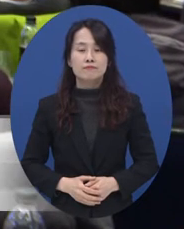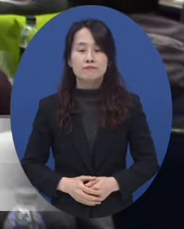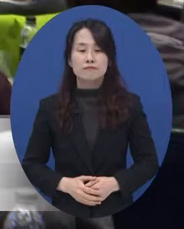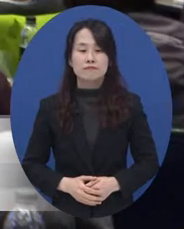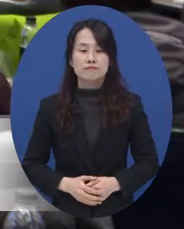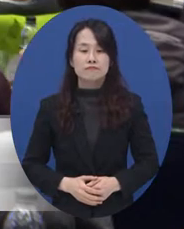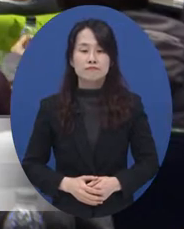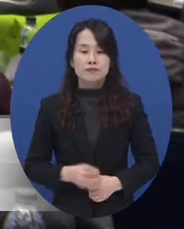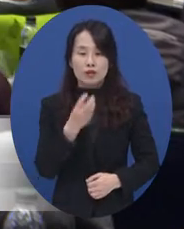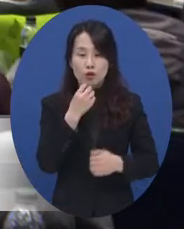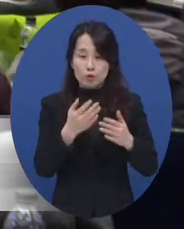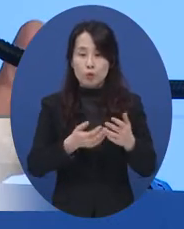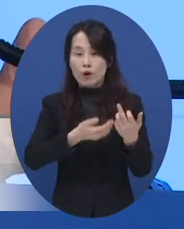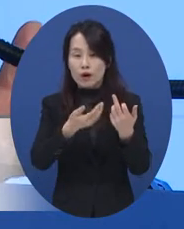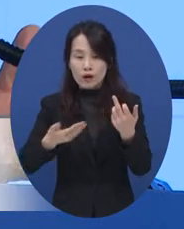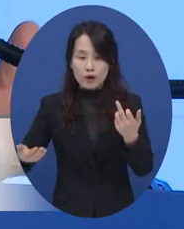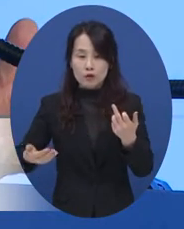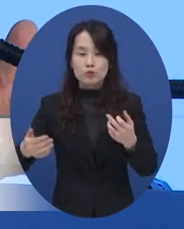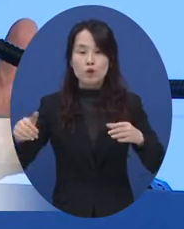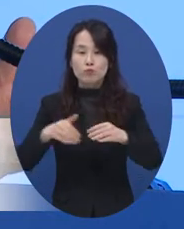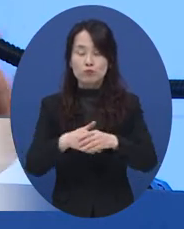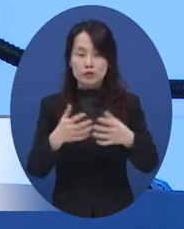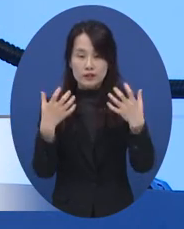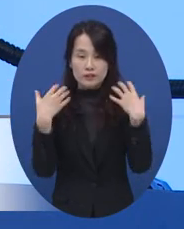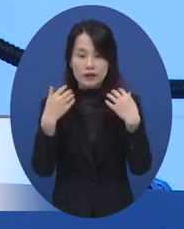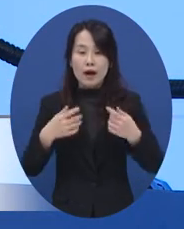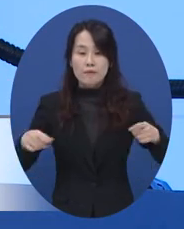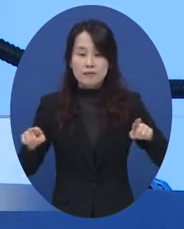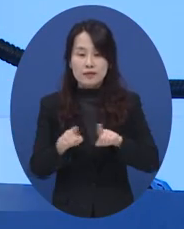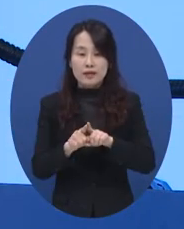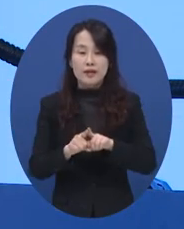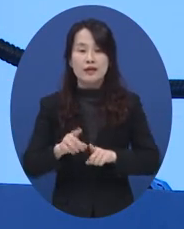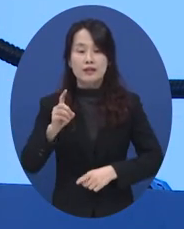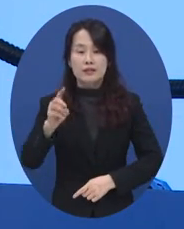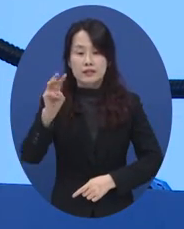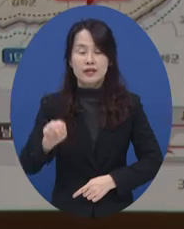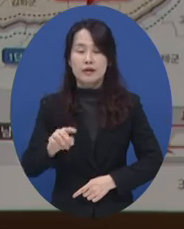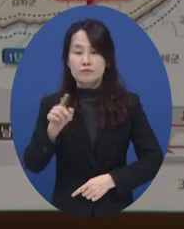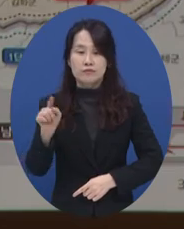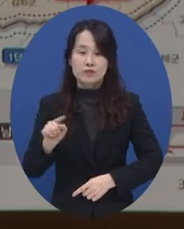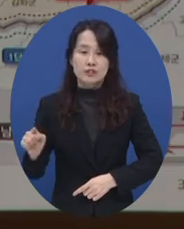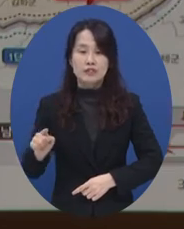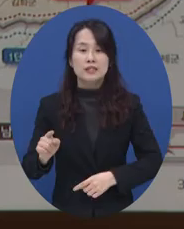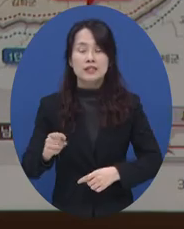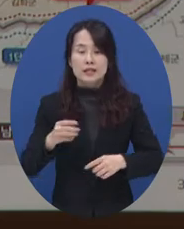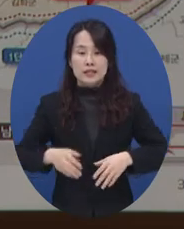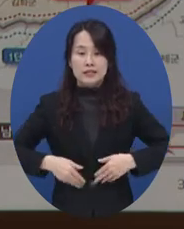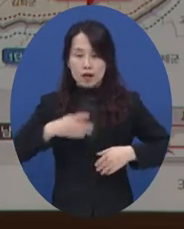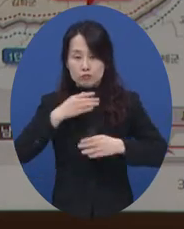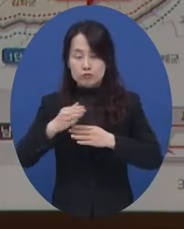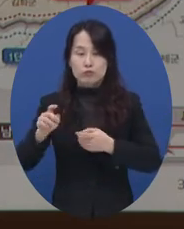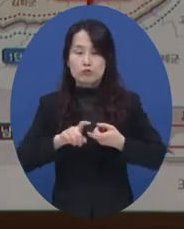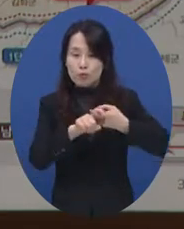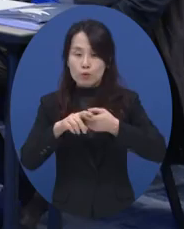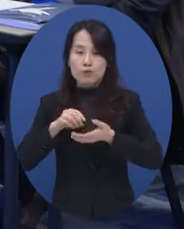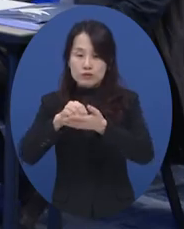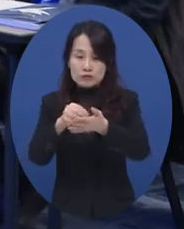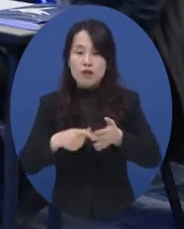경기도와 강원도, 문화재청이 함께한 한반도 DMZ 세계유산 남북 공동 등재를 위한 국제학술